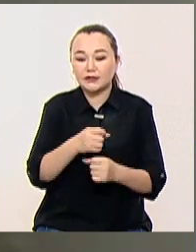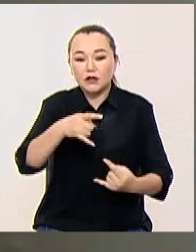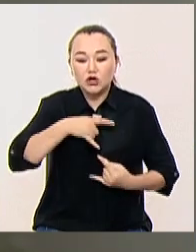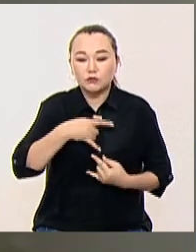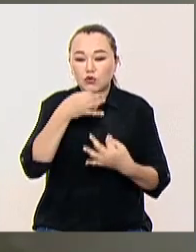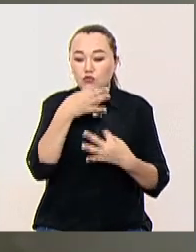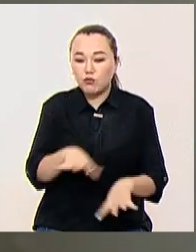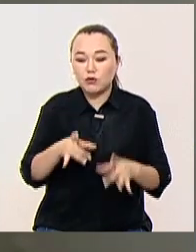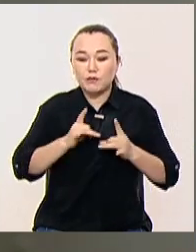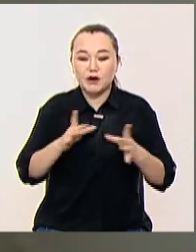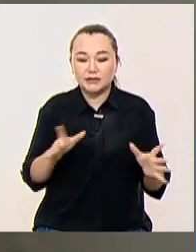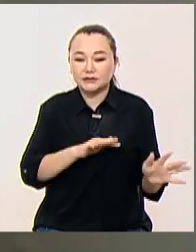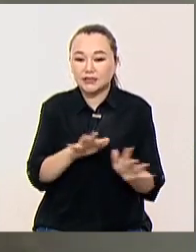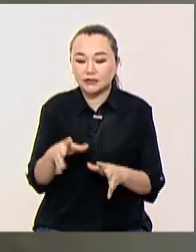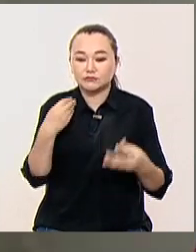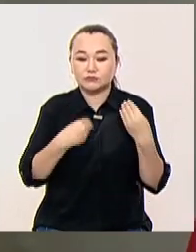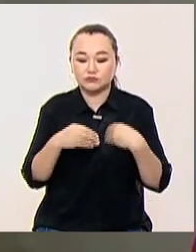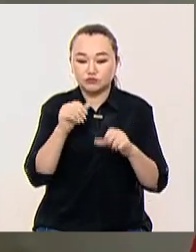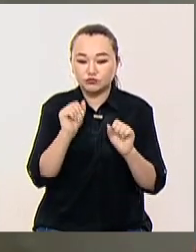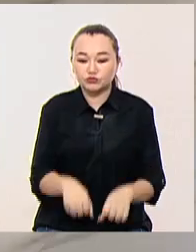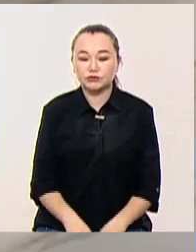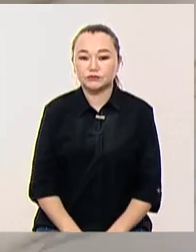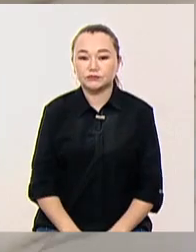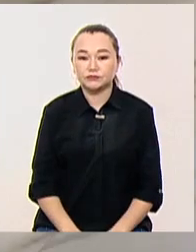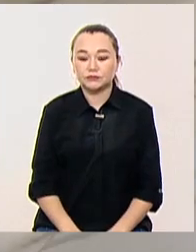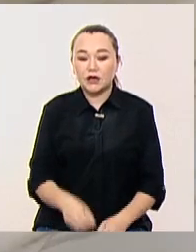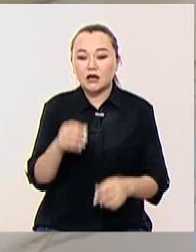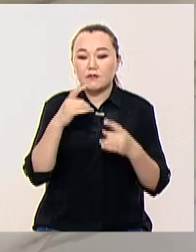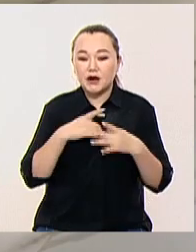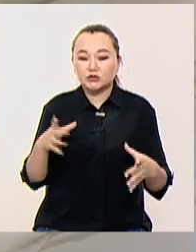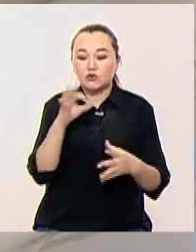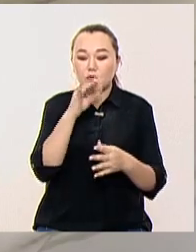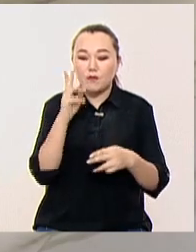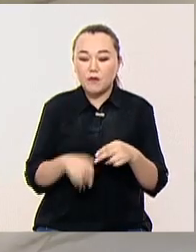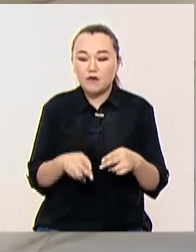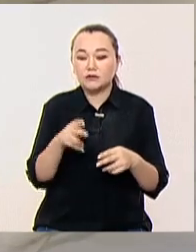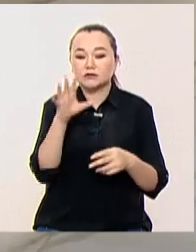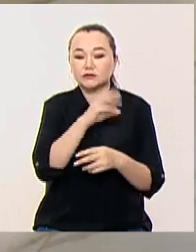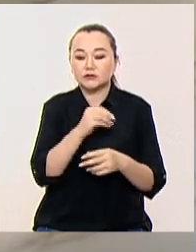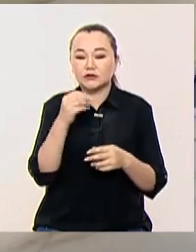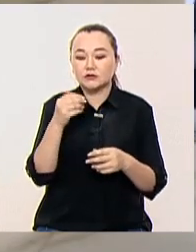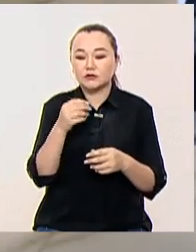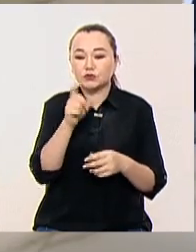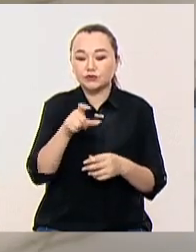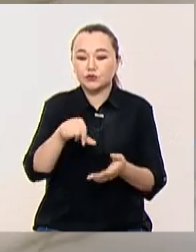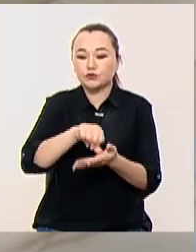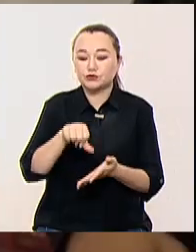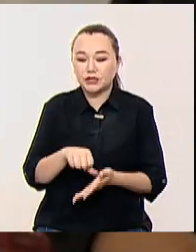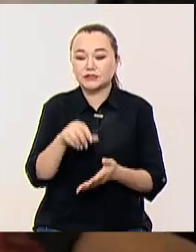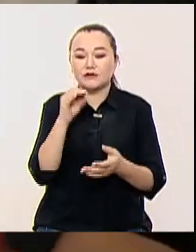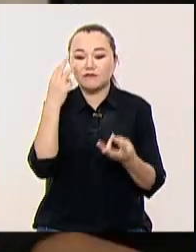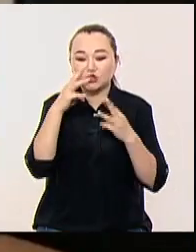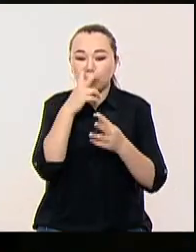кез келген мерекелік шараларда киіп жүруге болады. Салтанатты шараның соңында сән әлемінің майталмандарының қатысуымен